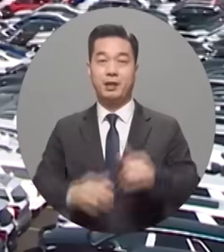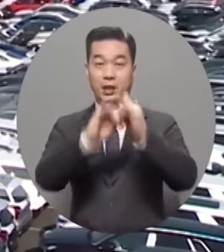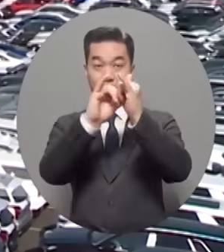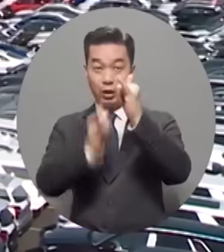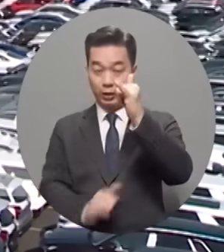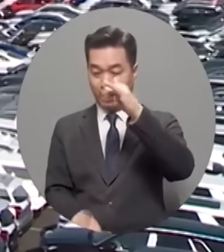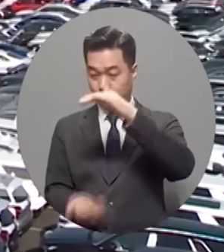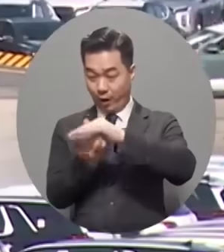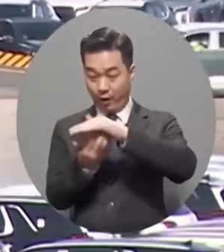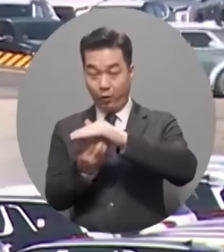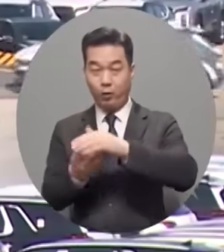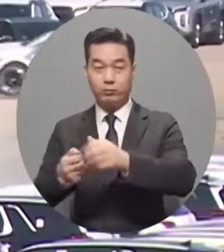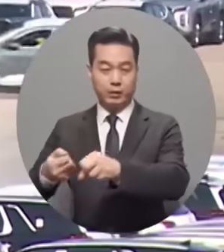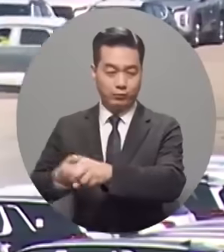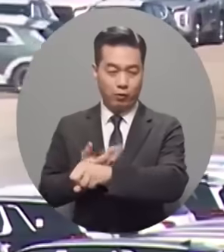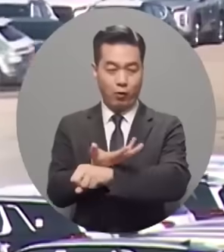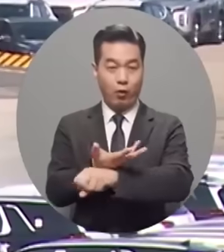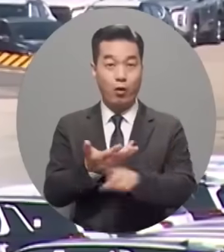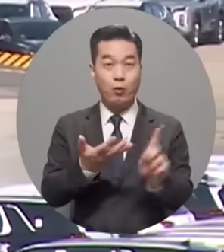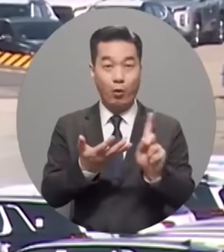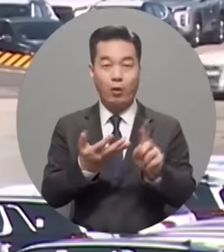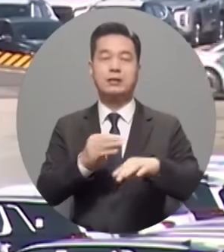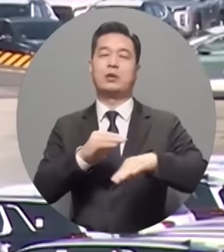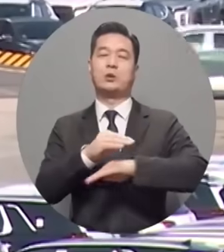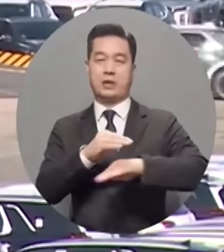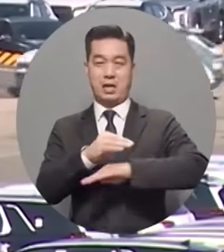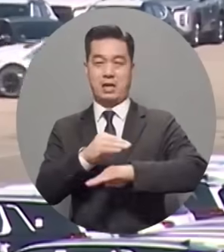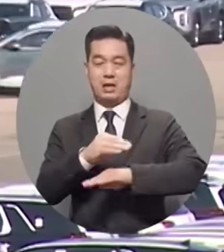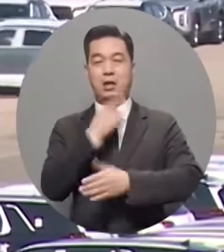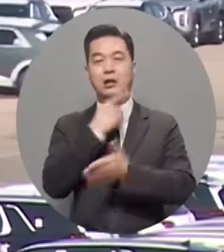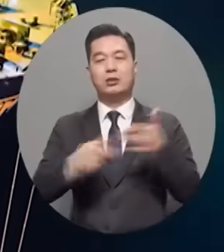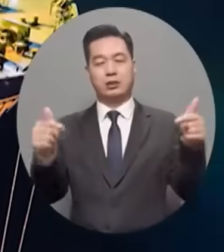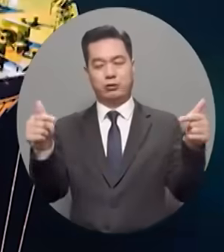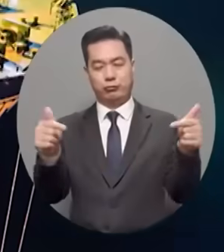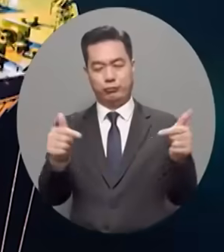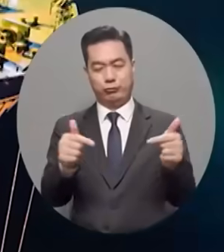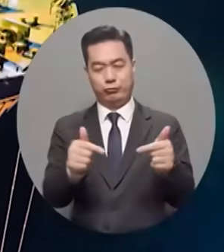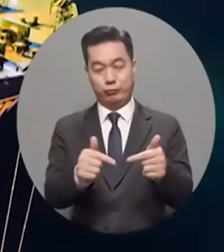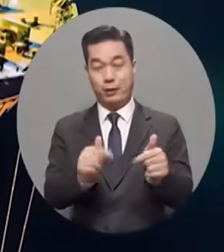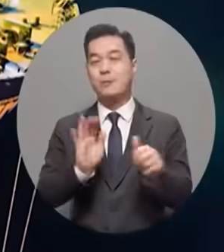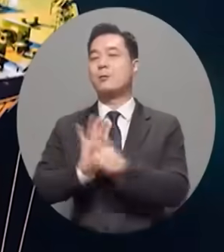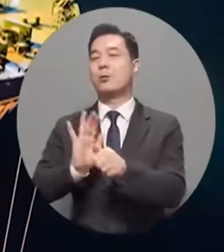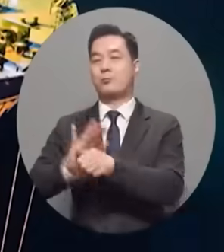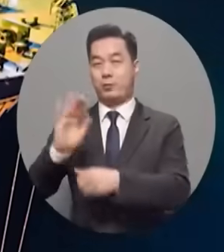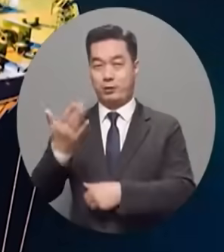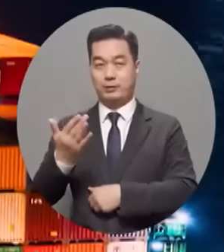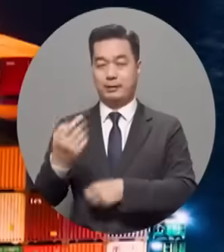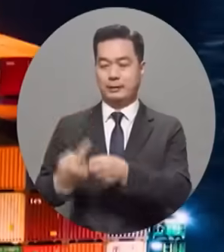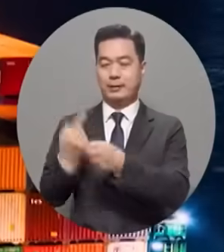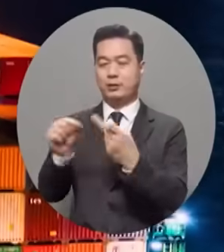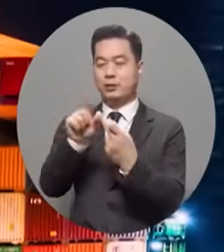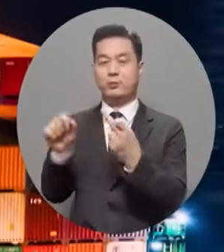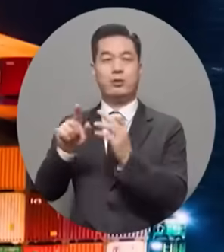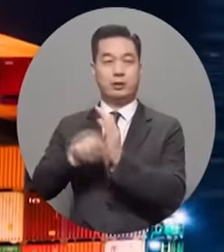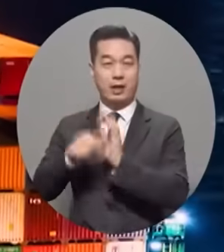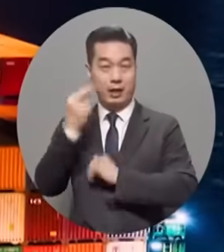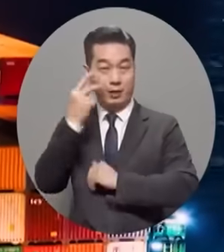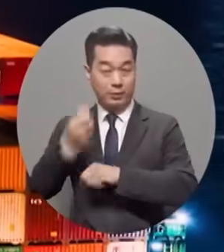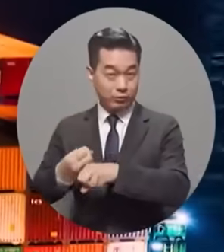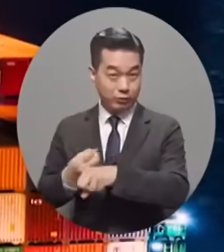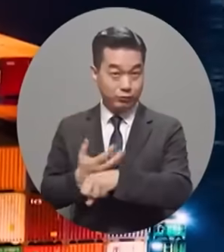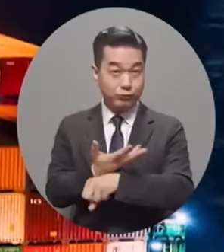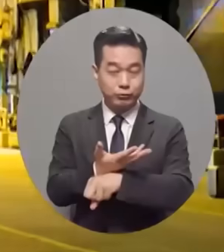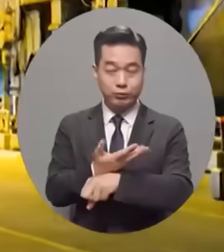실적을 기록한 자동차도 적자 규모를 줄이는 데 기여했습니다. 지난 12월에는 미국으로의 월간 수출액이